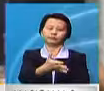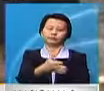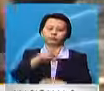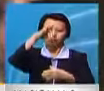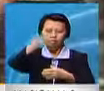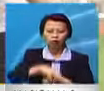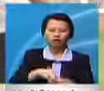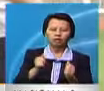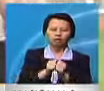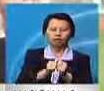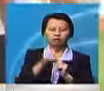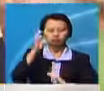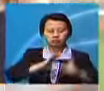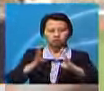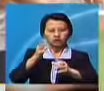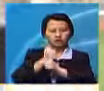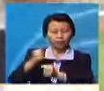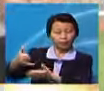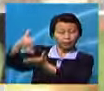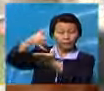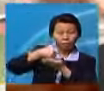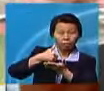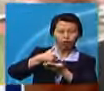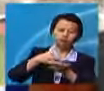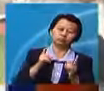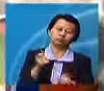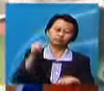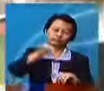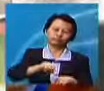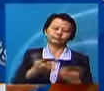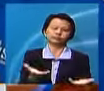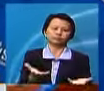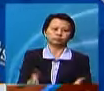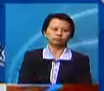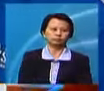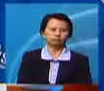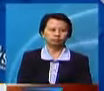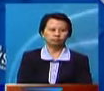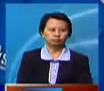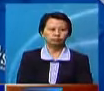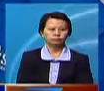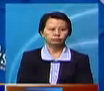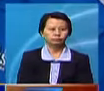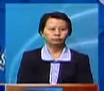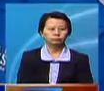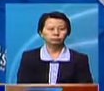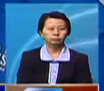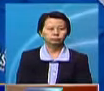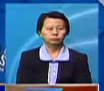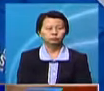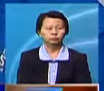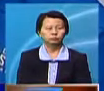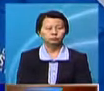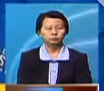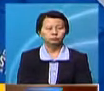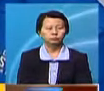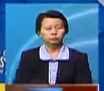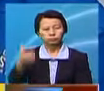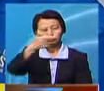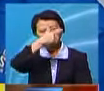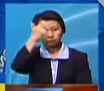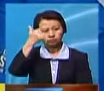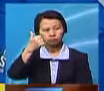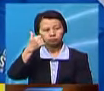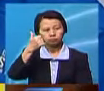semangat sehingga impian merangkul Piala FA terkubur. We think that this is very heavy game because it's the